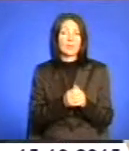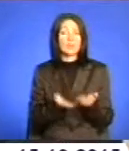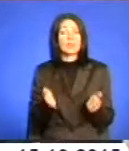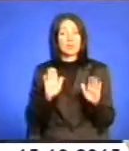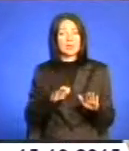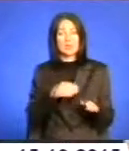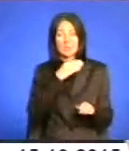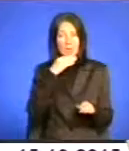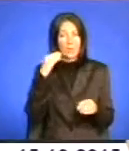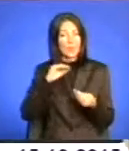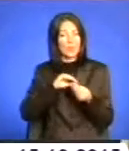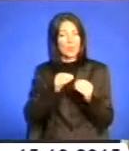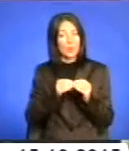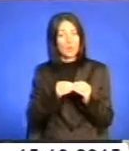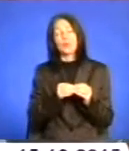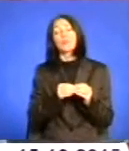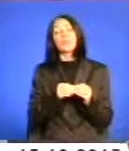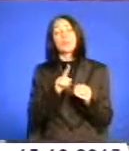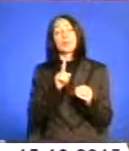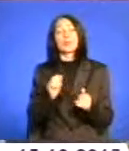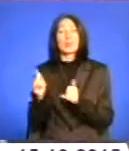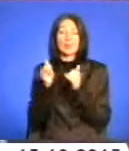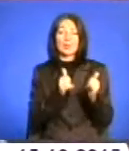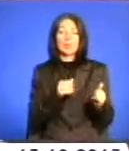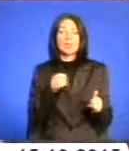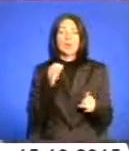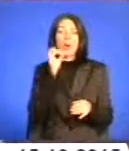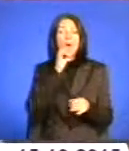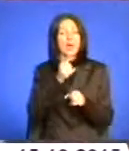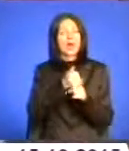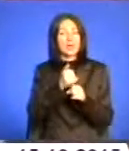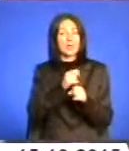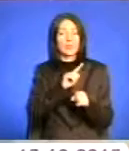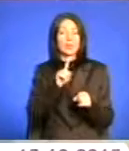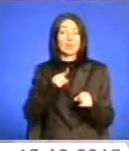залишається і чимало проблем, зокрема із забезпеченням ліками. Зазвичай через